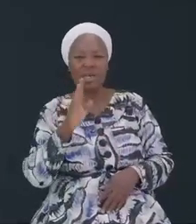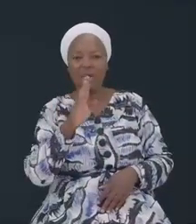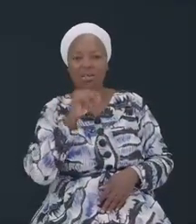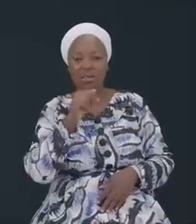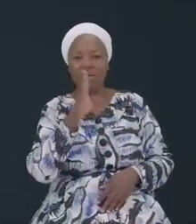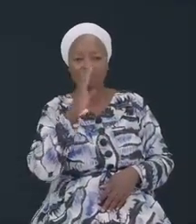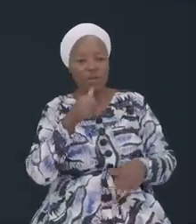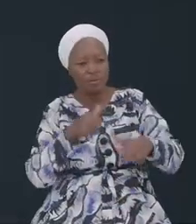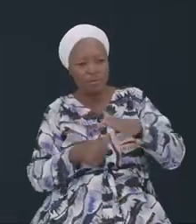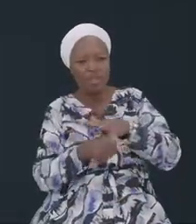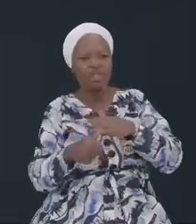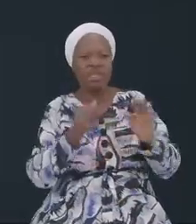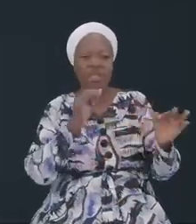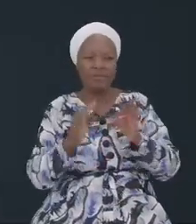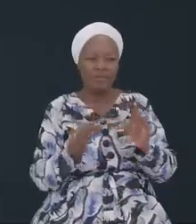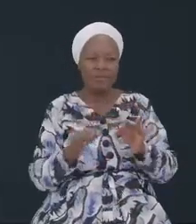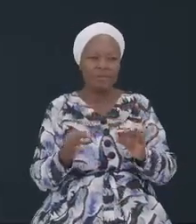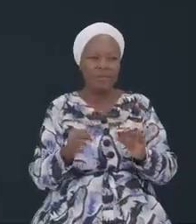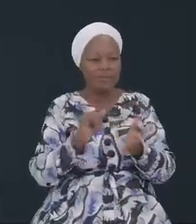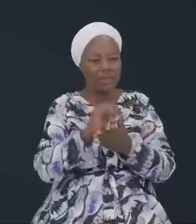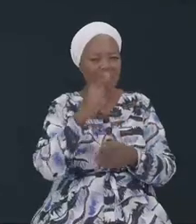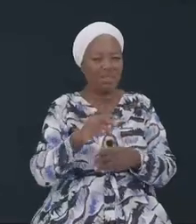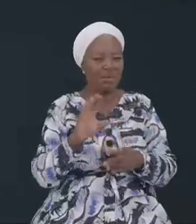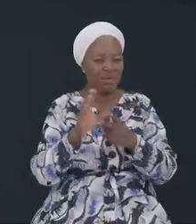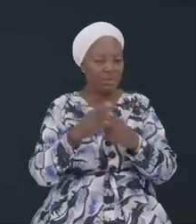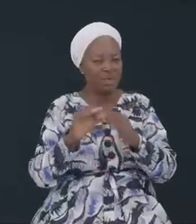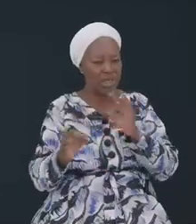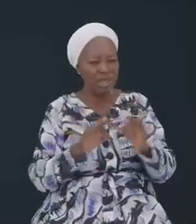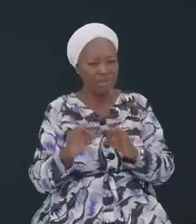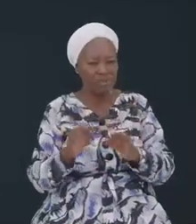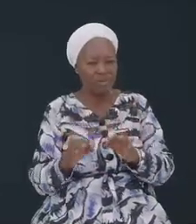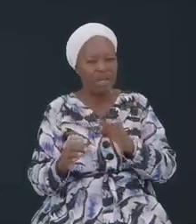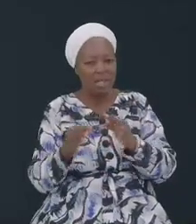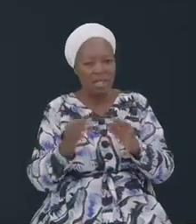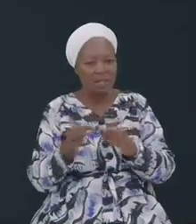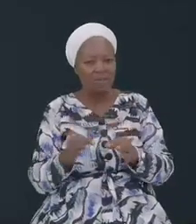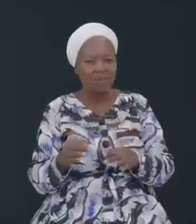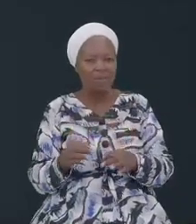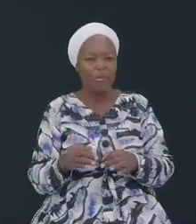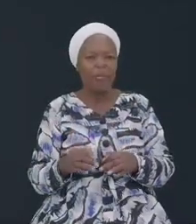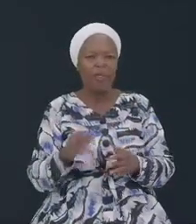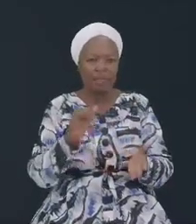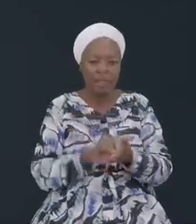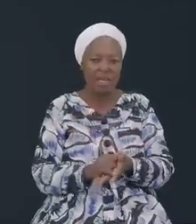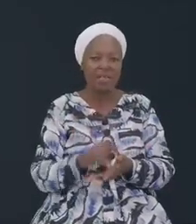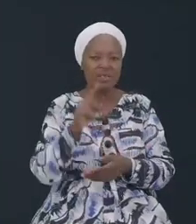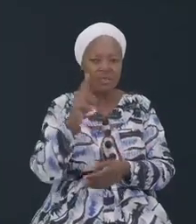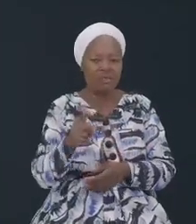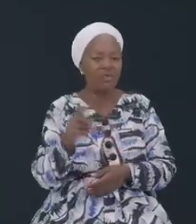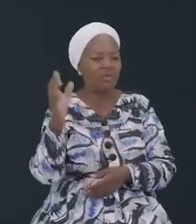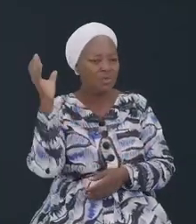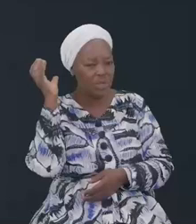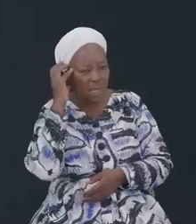bas. Lorsque, c'est la condition, lorsque tu obéiras au